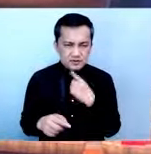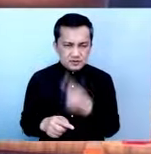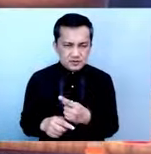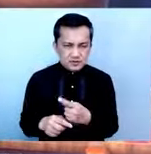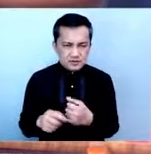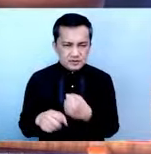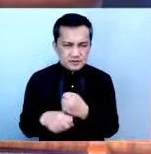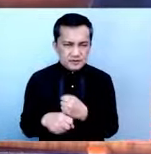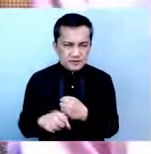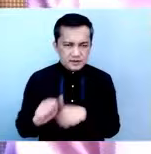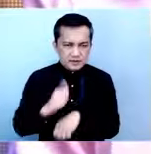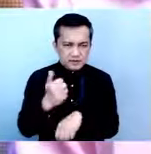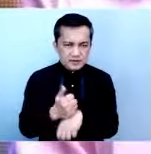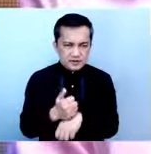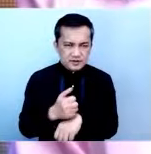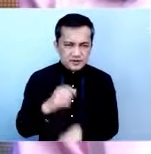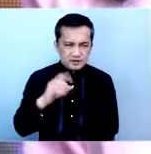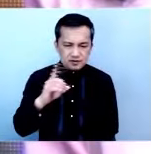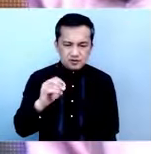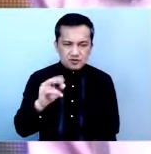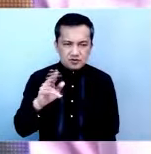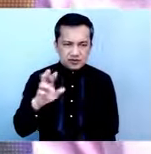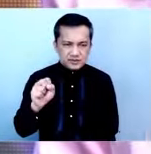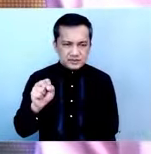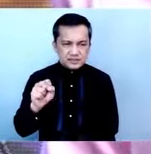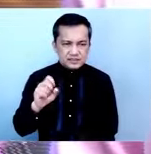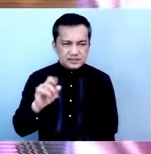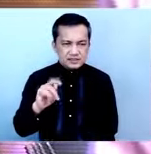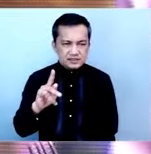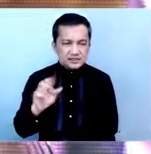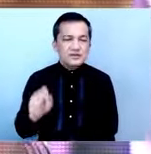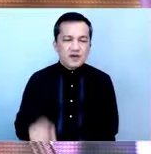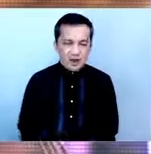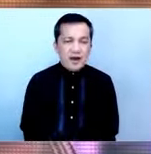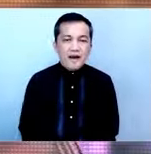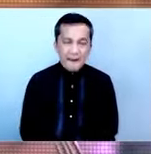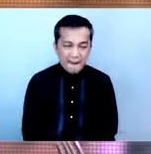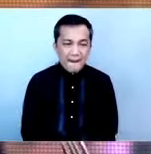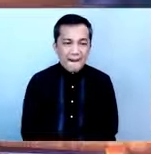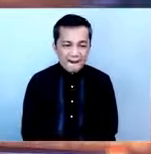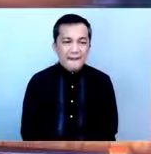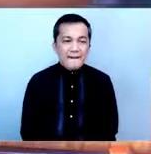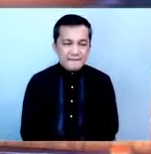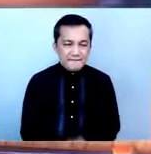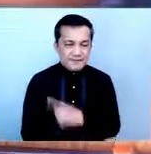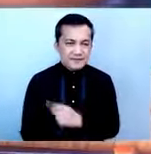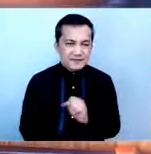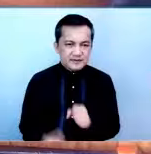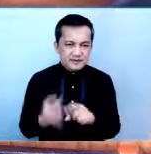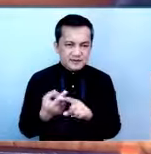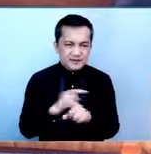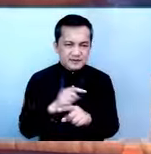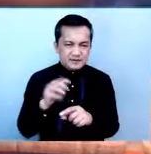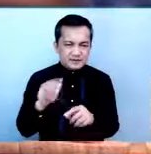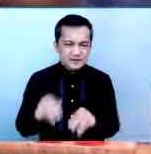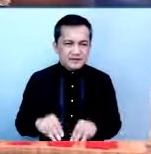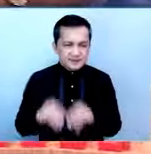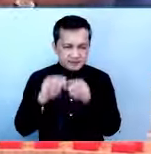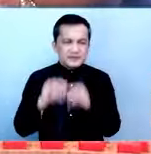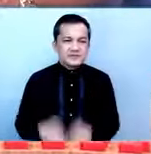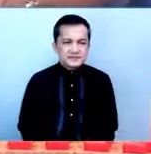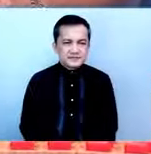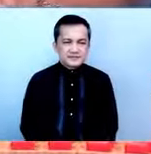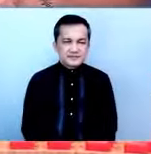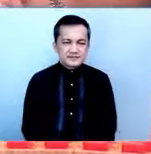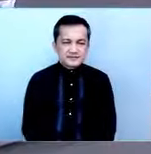Dolores. Dolores Santos po. Tapos sa lahat ng recipes, mahilig sa gusto. Saan si Dolores? She came from Malabon po. Malabon! And sir, ikot